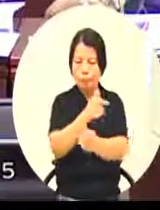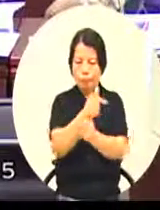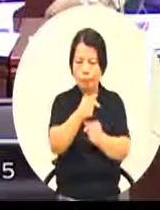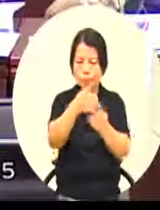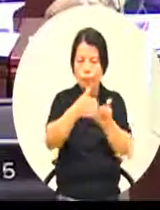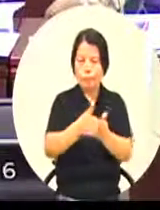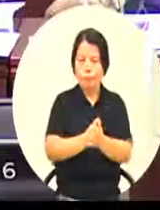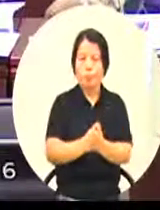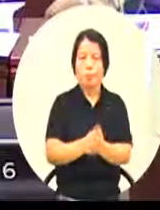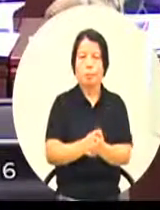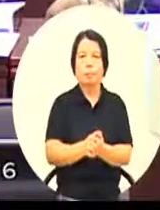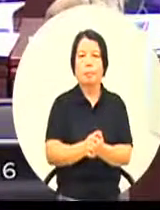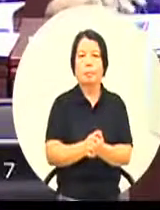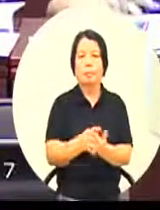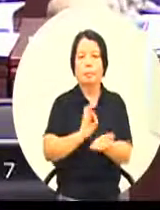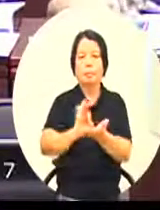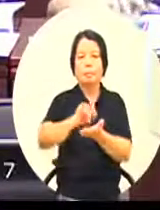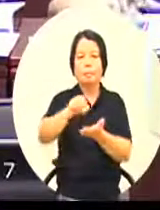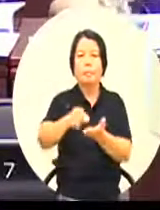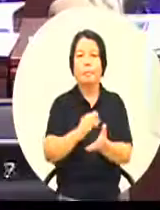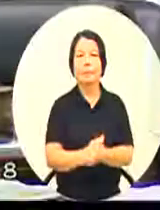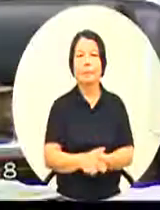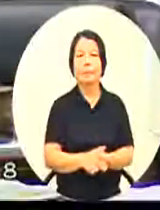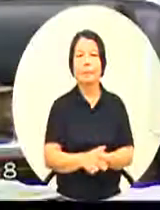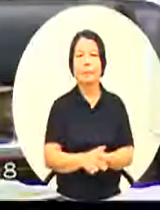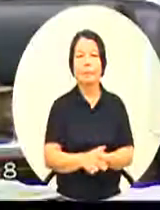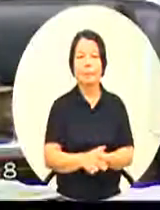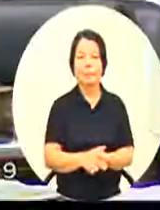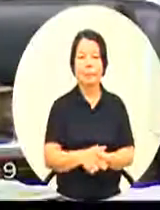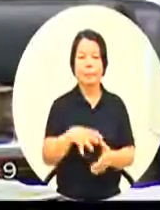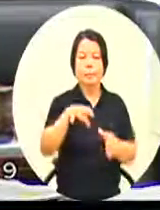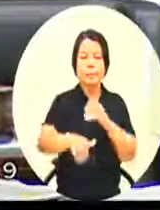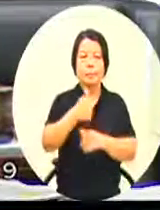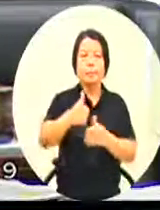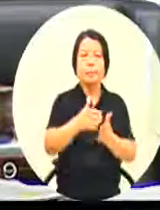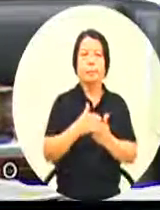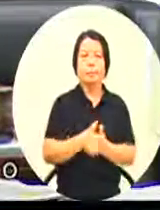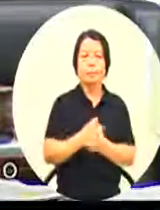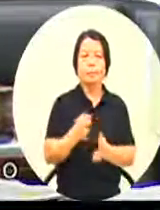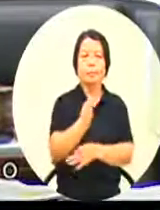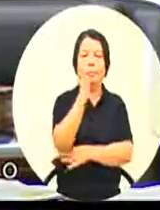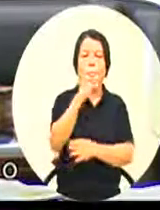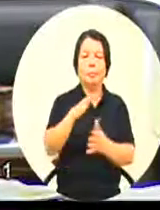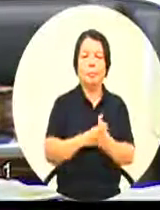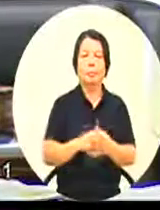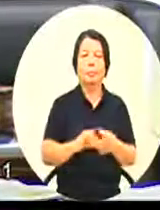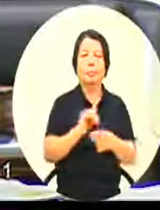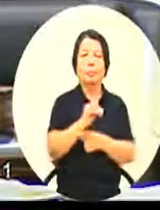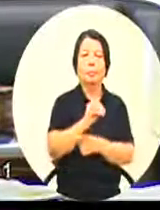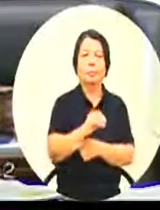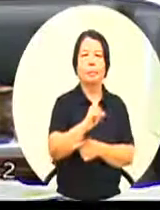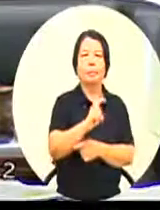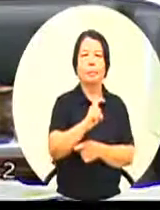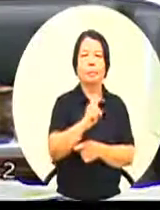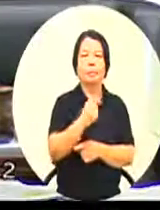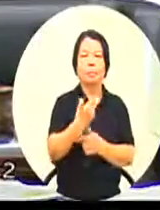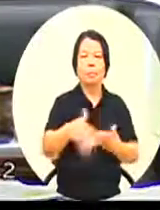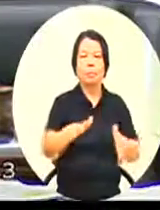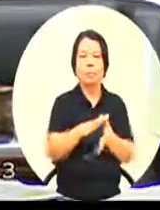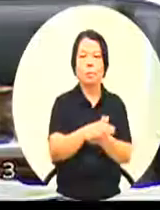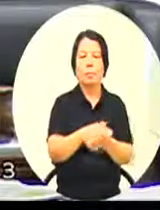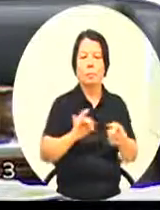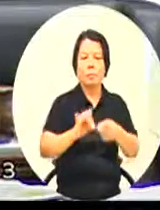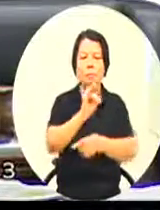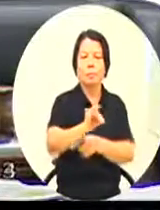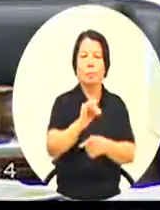个覆盖率。目前是这样。 局长，我是觉得说我们才50几%，我觉得希望我们是可以